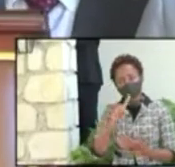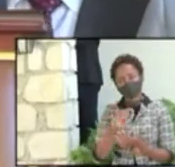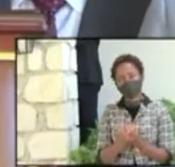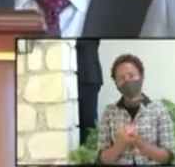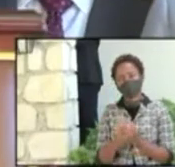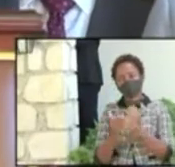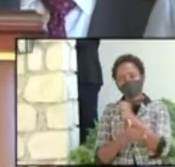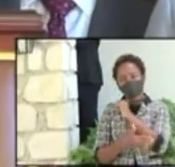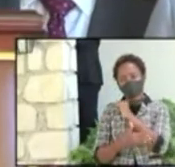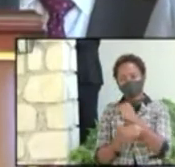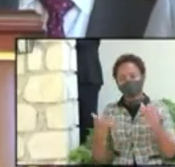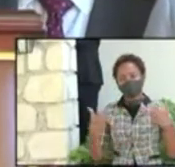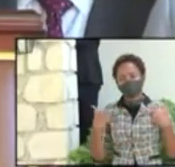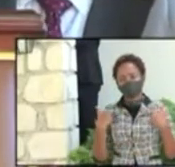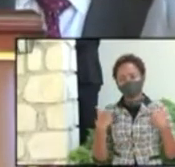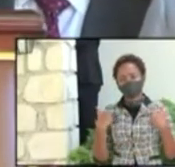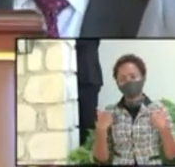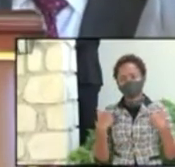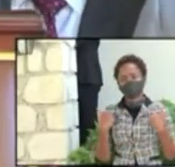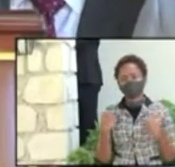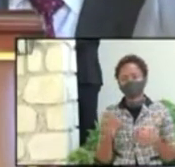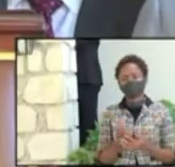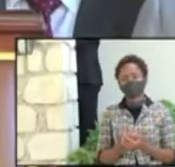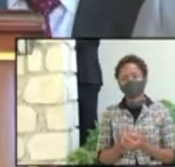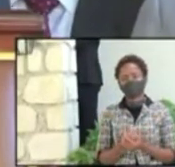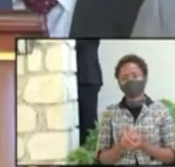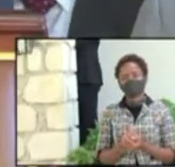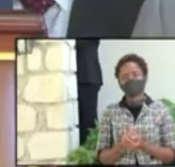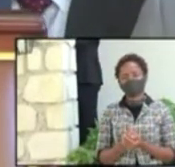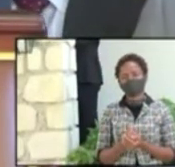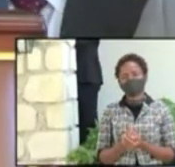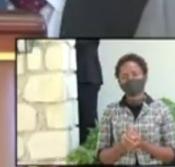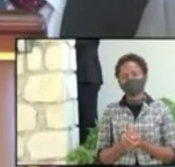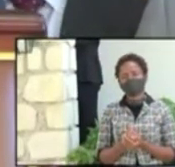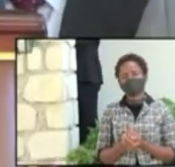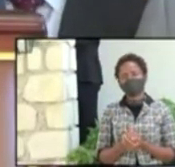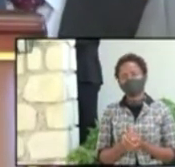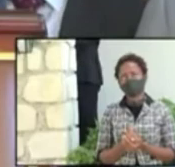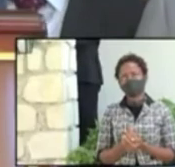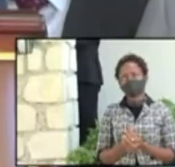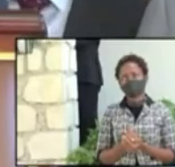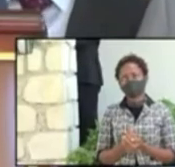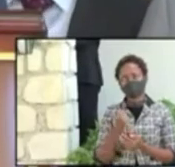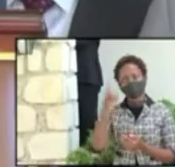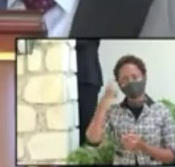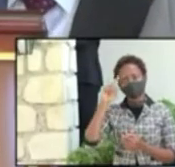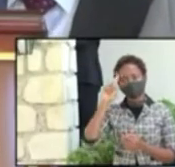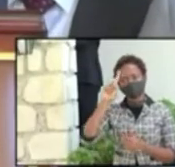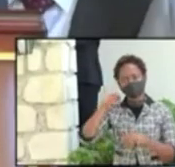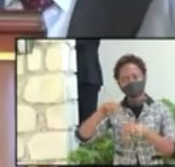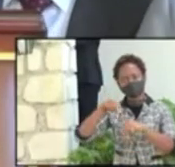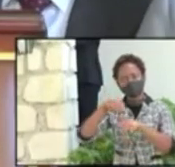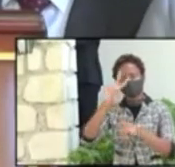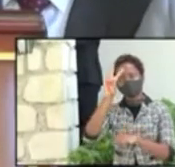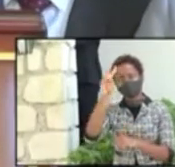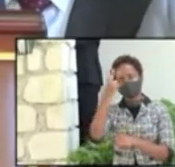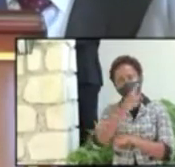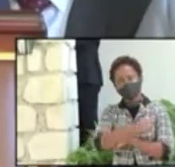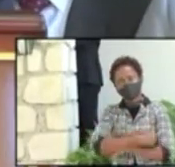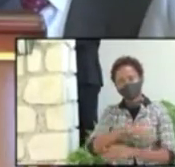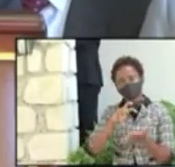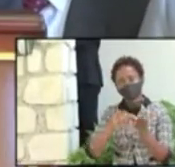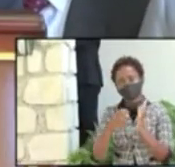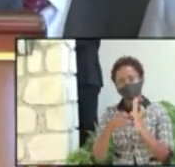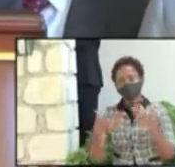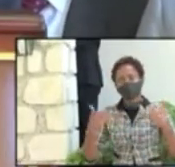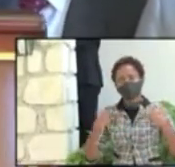pays a à peine 217 ans indépendance pour une nation c'est deux jours. Ça veut dire qu'en pile dans